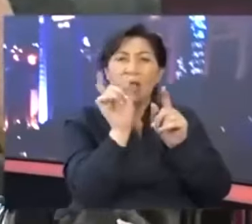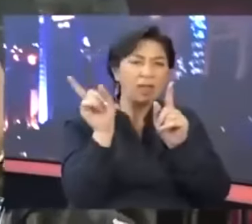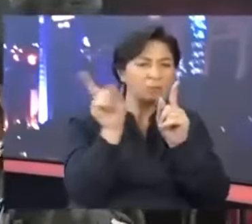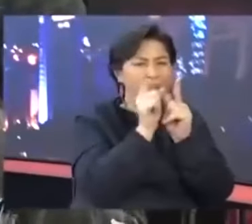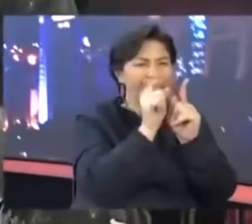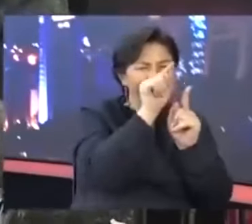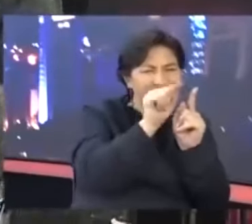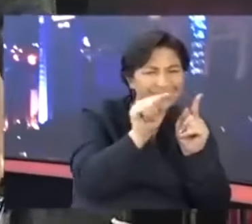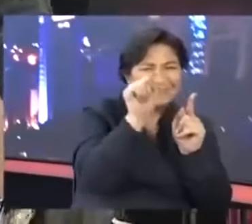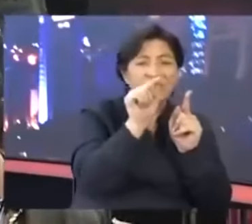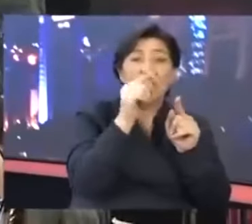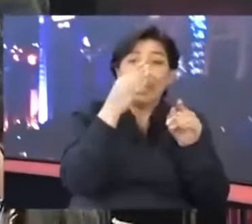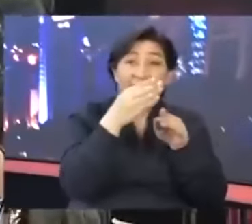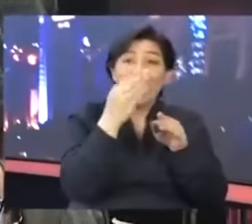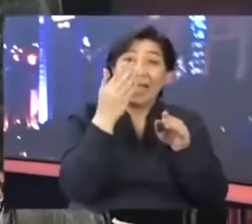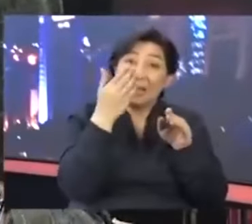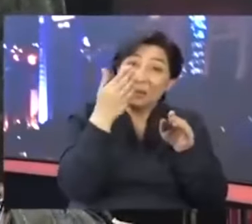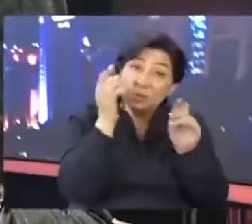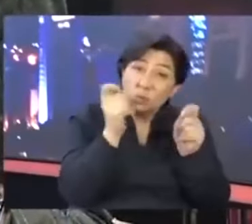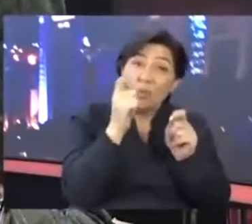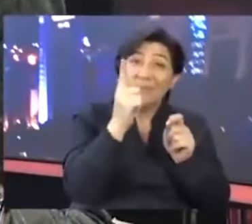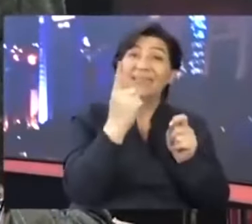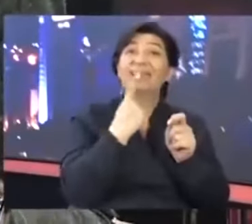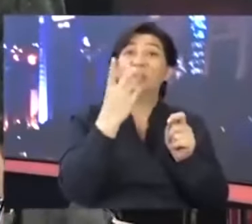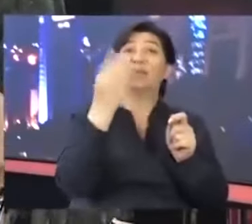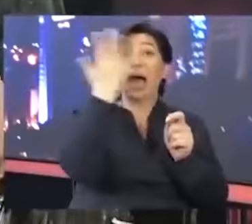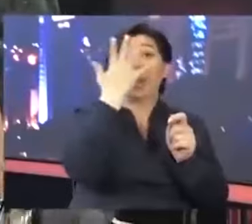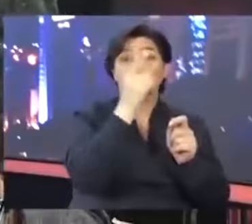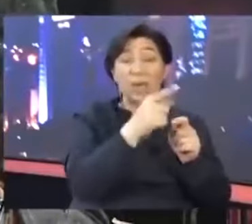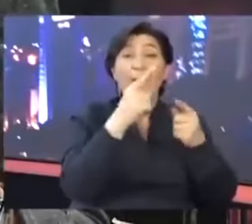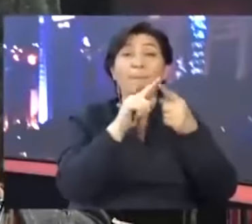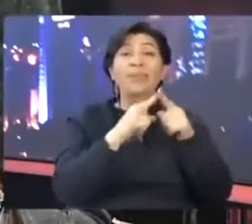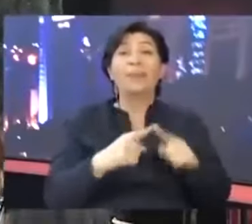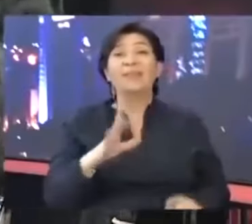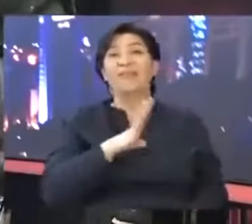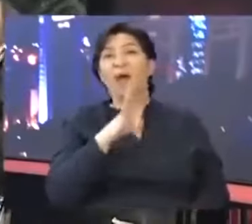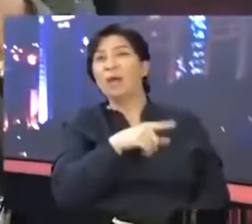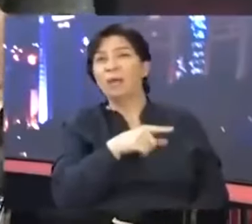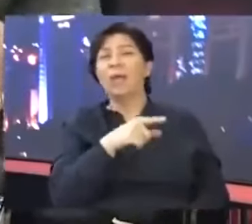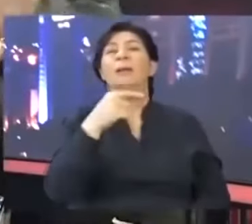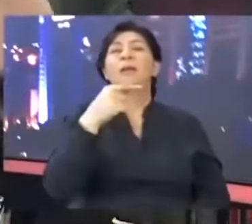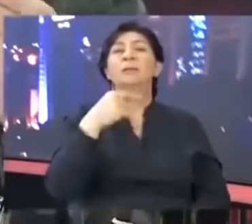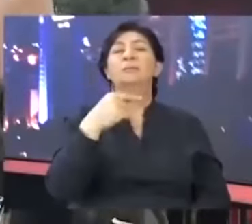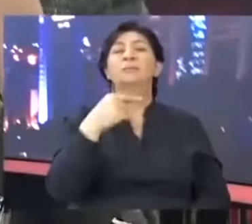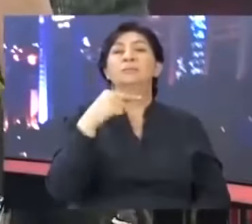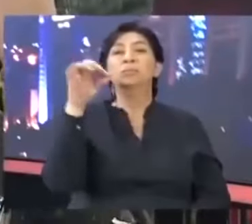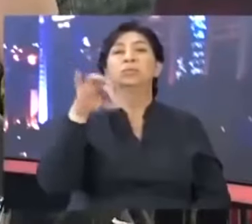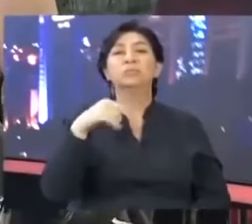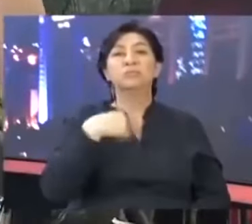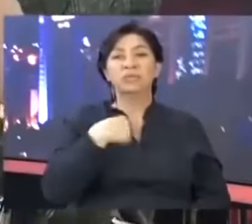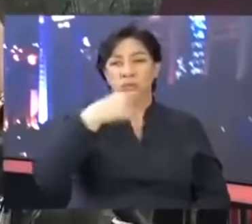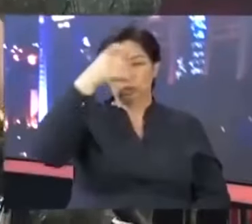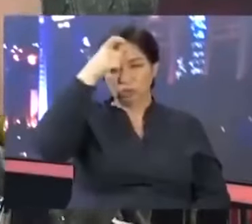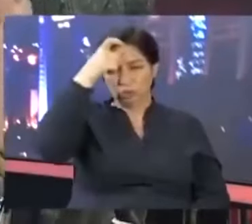zaten aslında klasik Arapça zor bir dil de olsa matematiği vardır şimdi biz bu eee